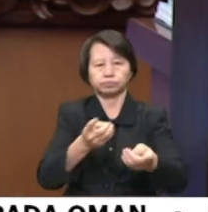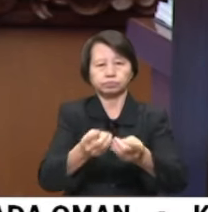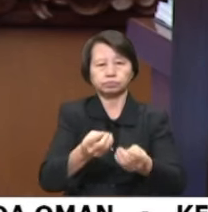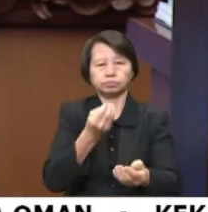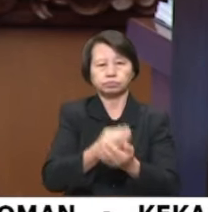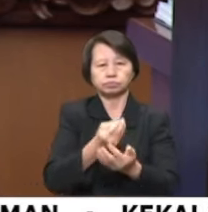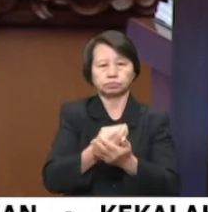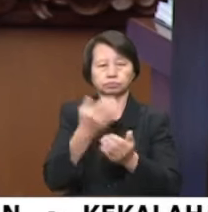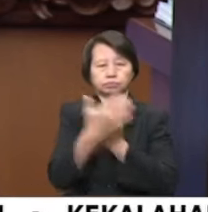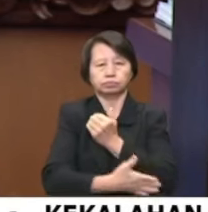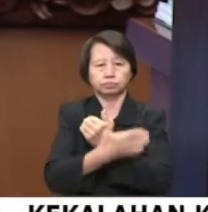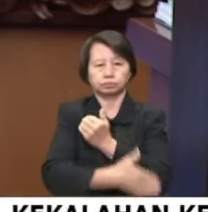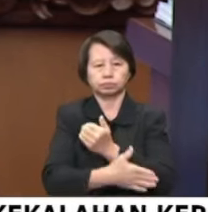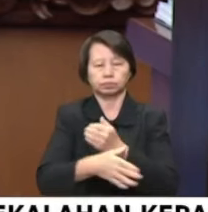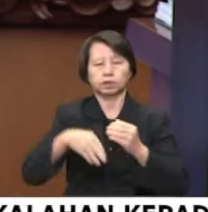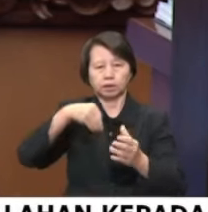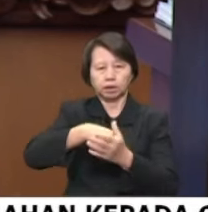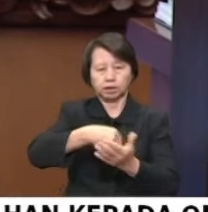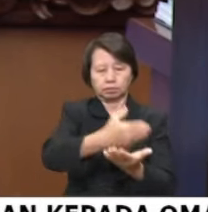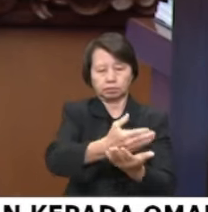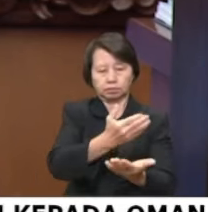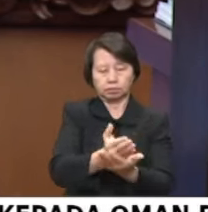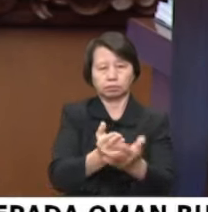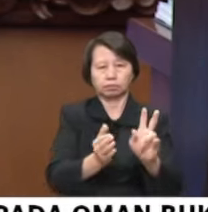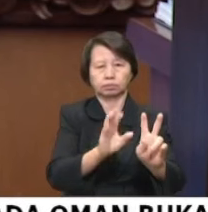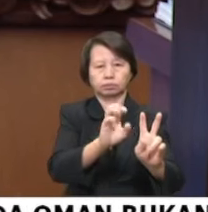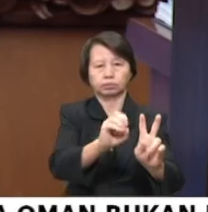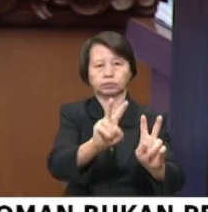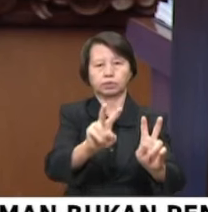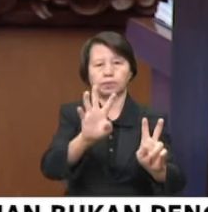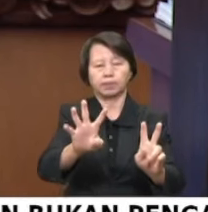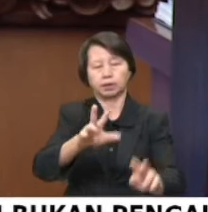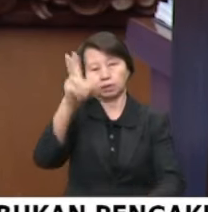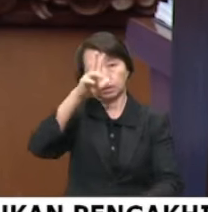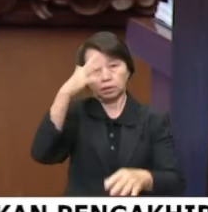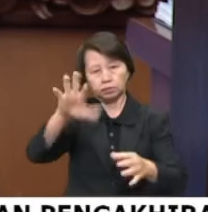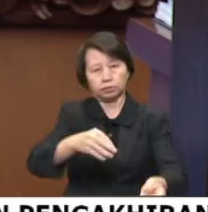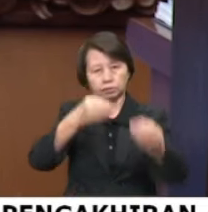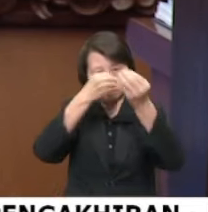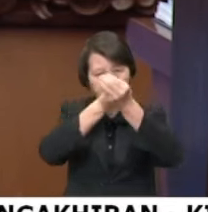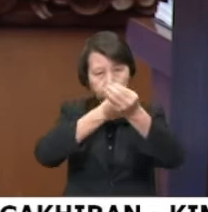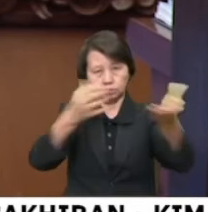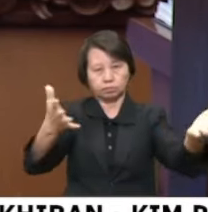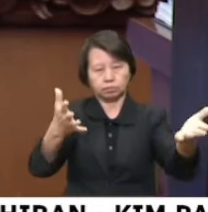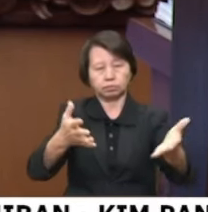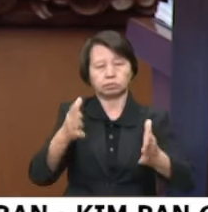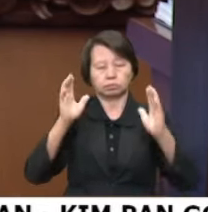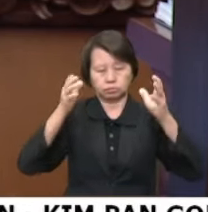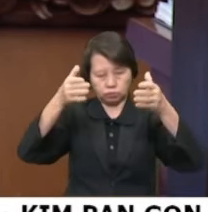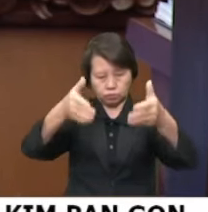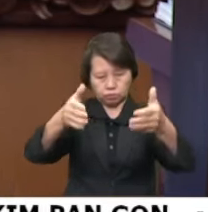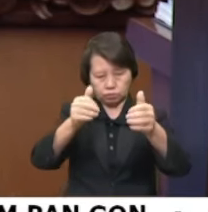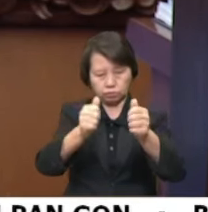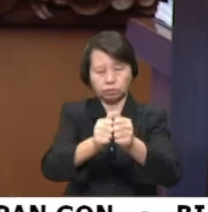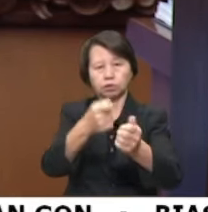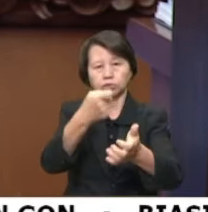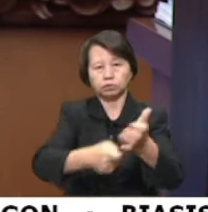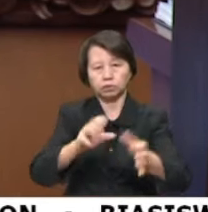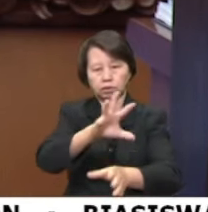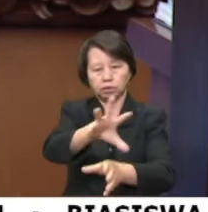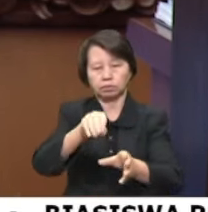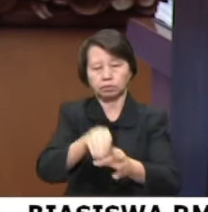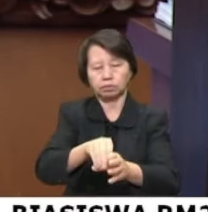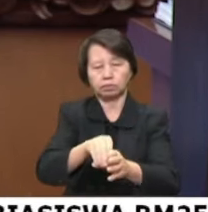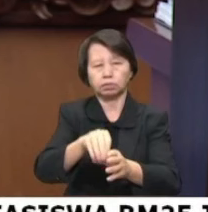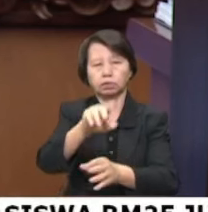negara. Dalam belanjawan 2024, kerajaan telah mengumumkan perluasan skop cukai perkhidmatan untuk merangkumi